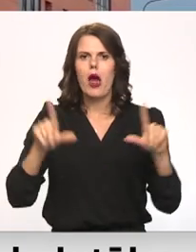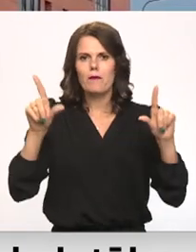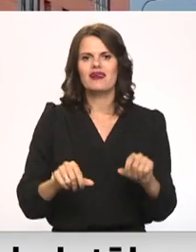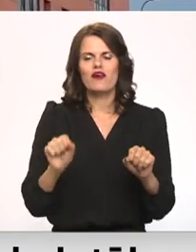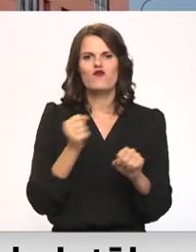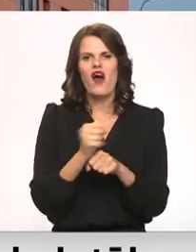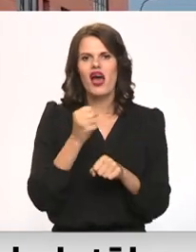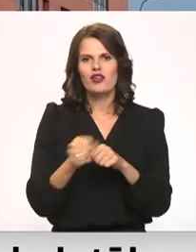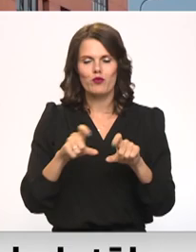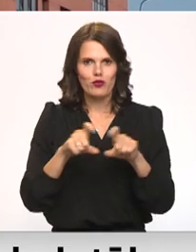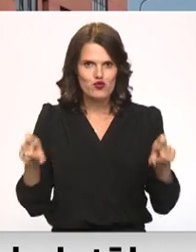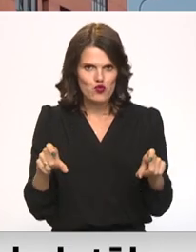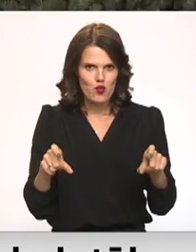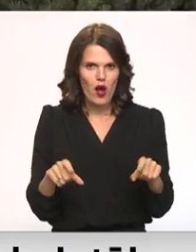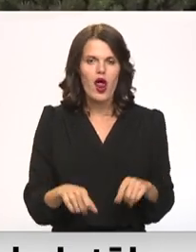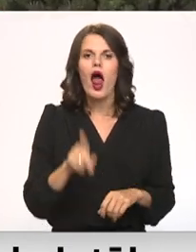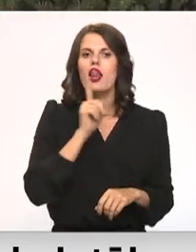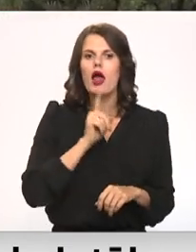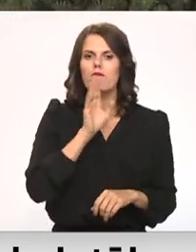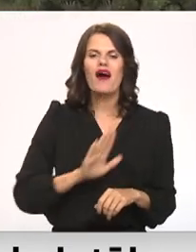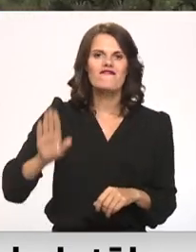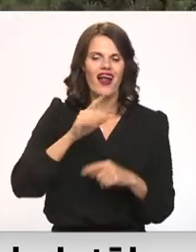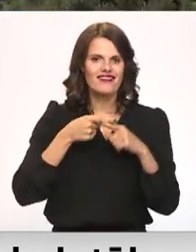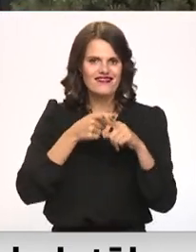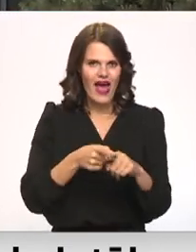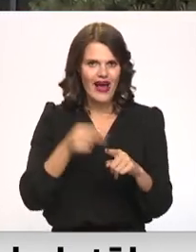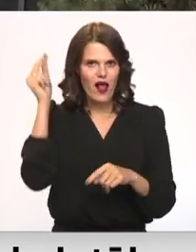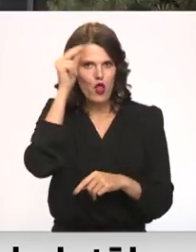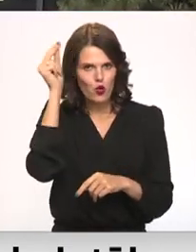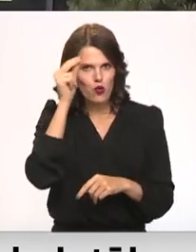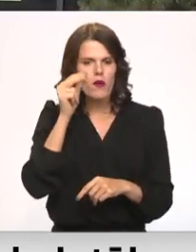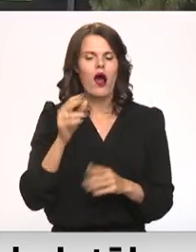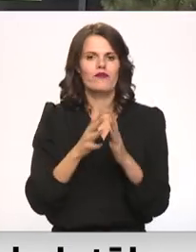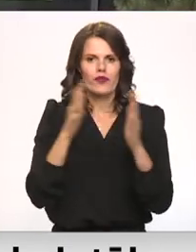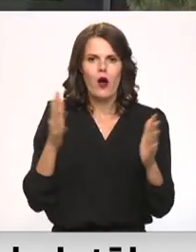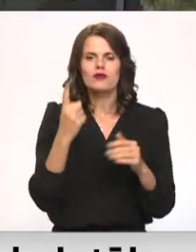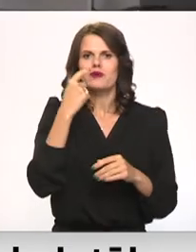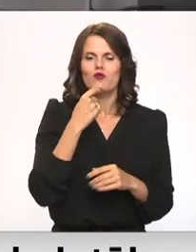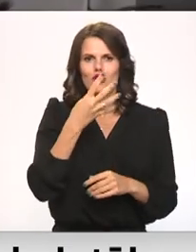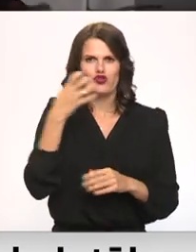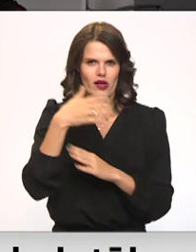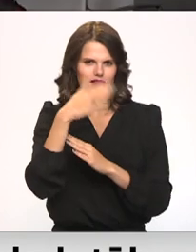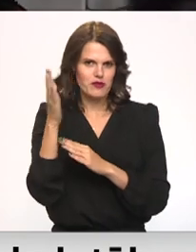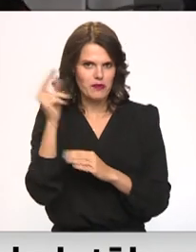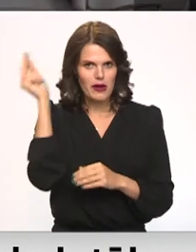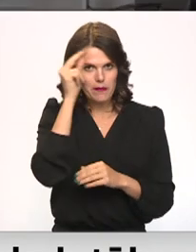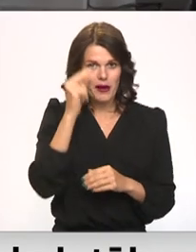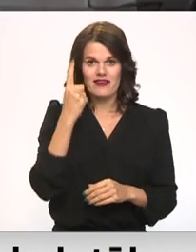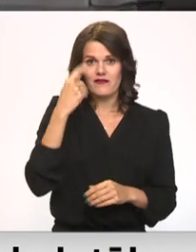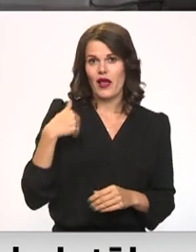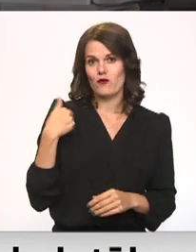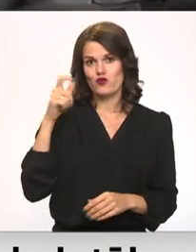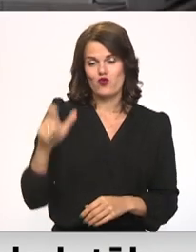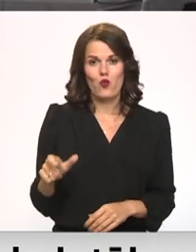Liepājas valsts tehnikumā šogad mācības uzsāk vairāk nekā 440 pirmkursnieku. Viena no audzēknēm nepilngadīga meitene